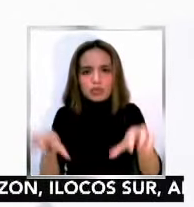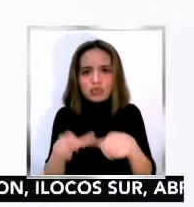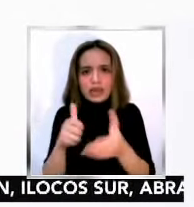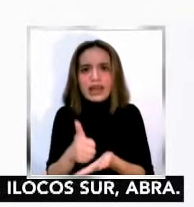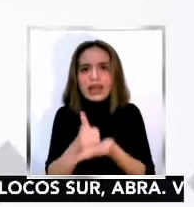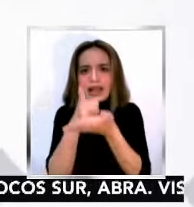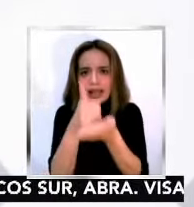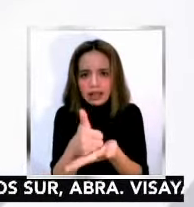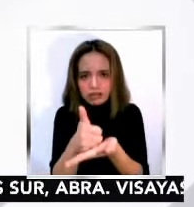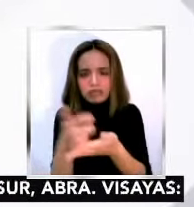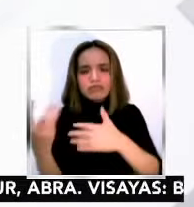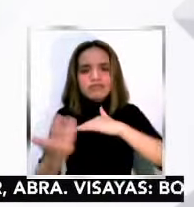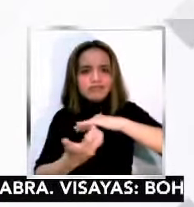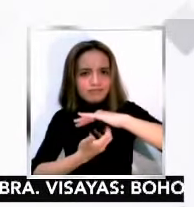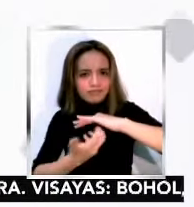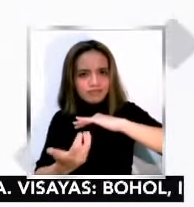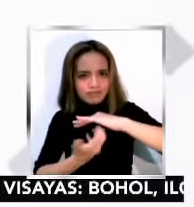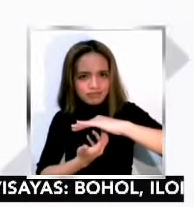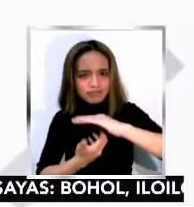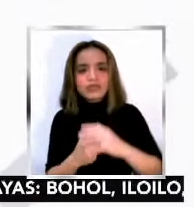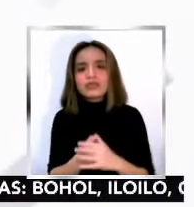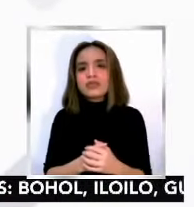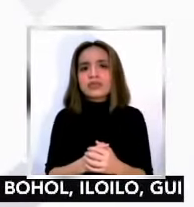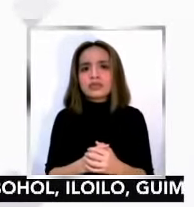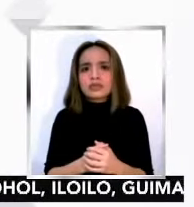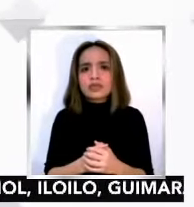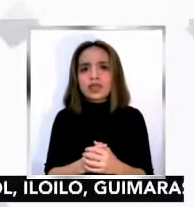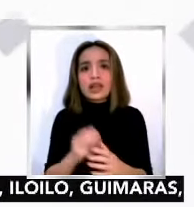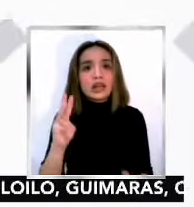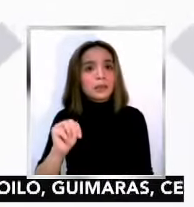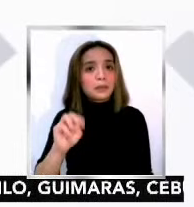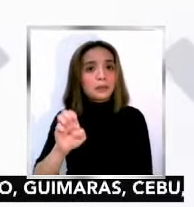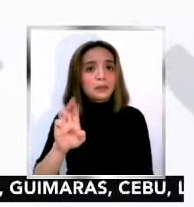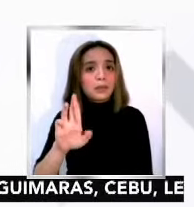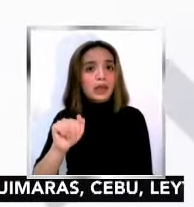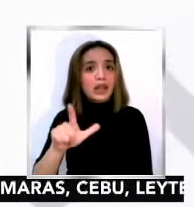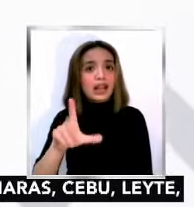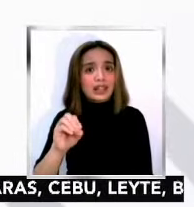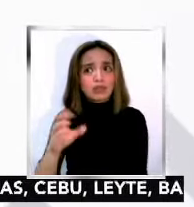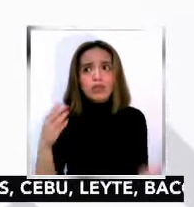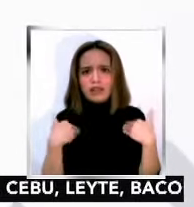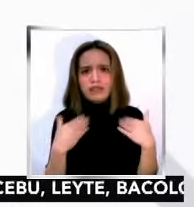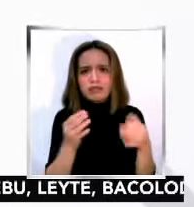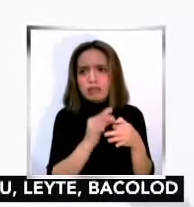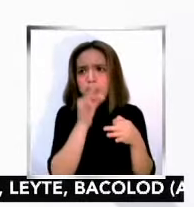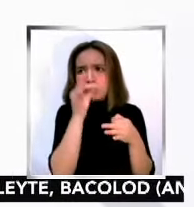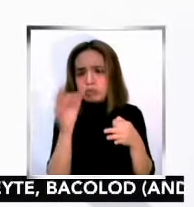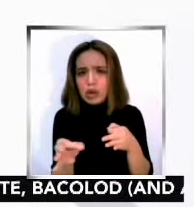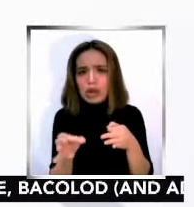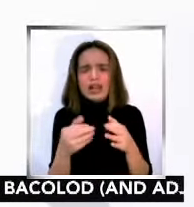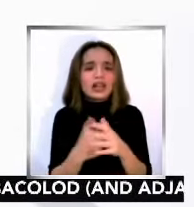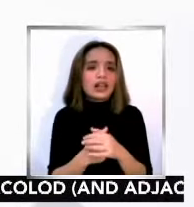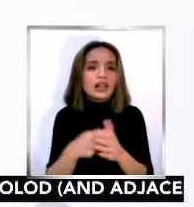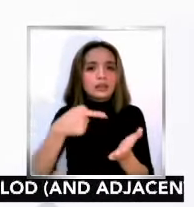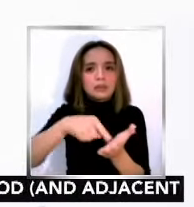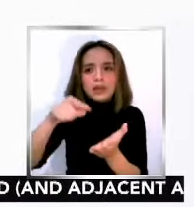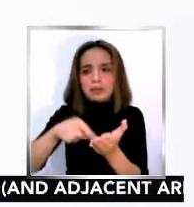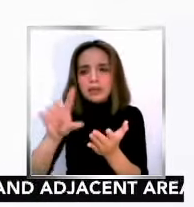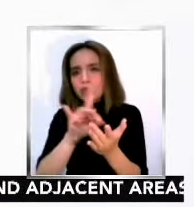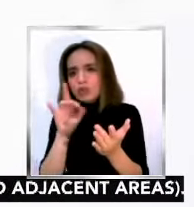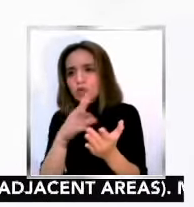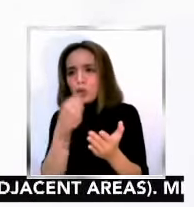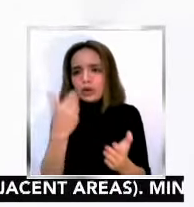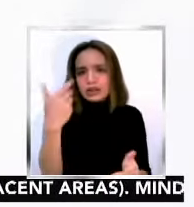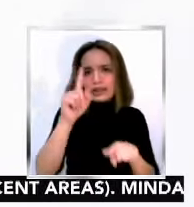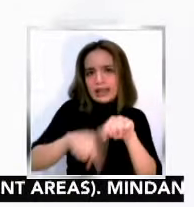mga customer. Nagpatupad din daw ang Meralco ng extended installment payment option para sa mga hindi pa nakapagbabayad ng